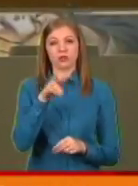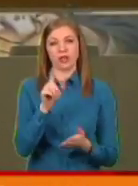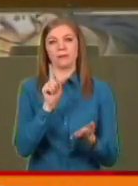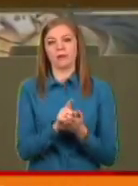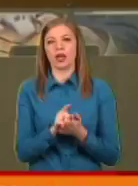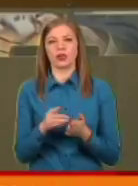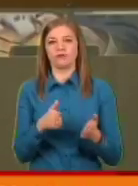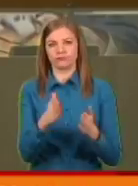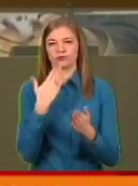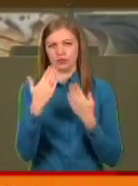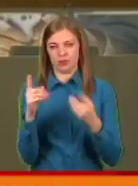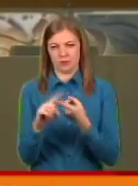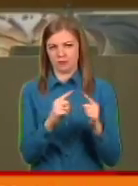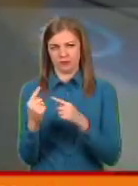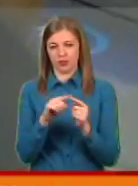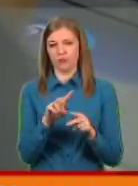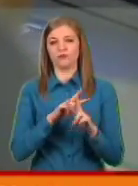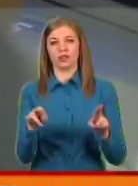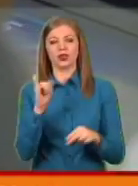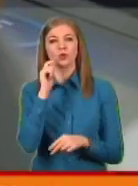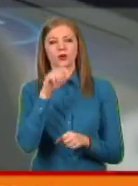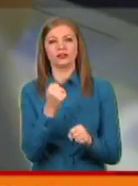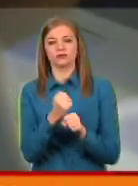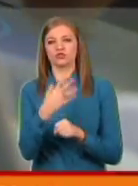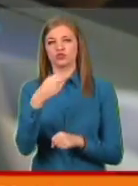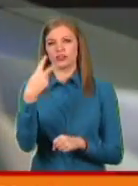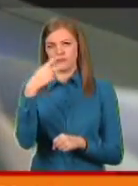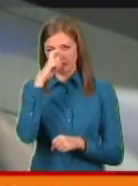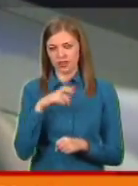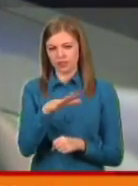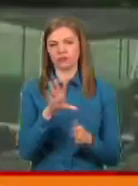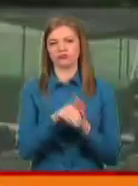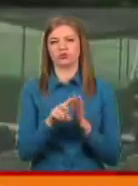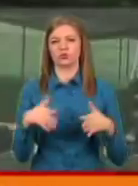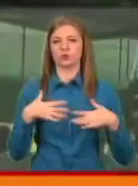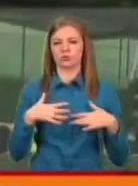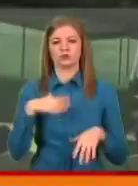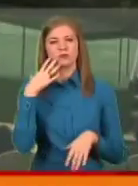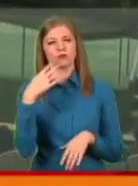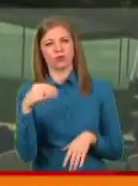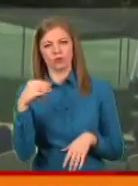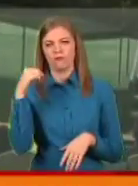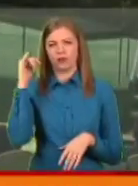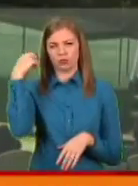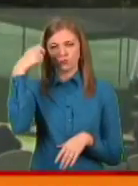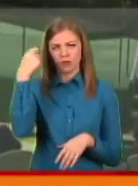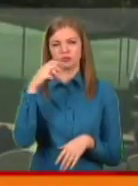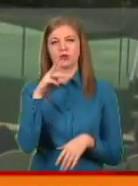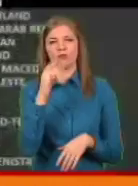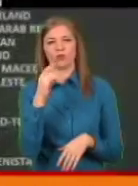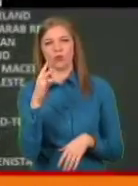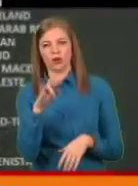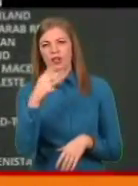визначатися шляхом перемог. Так само, як і Україна, вчинили ще 20 держав, серед них Грузія, Молдова, Туркменістан, Литва,